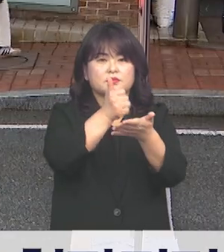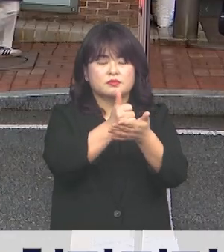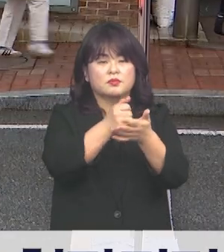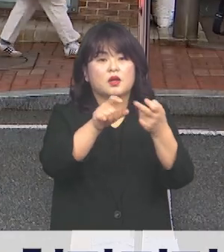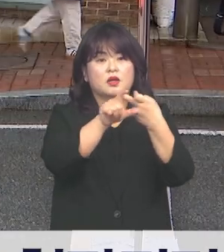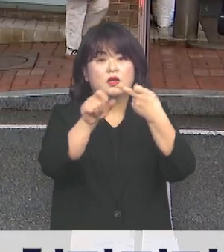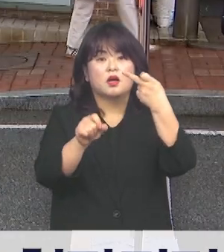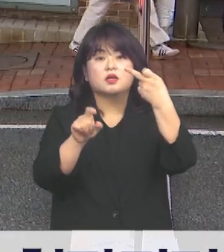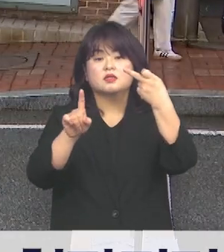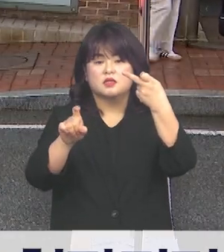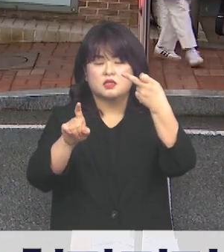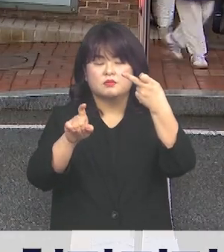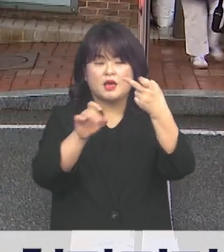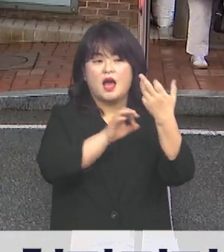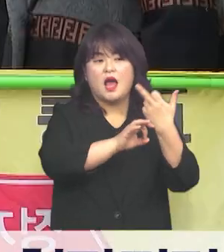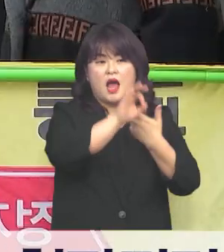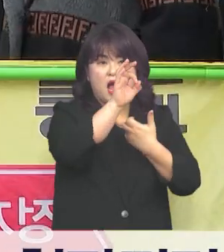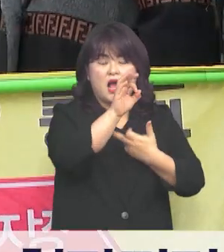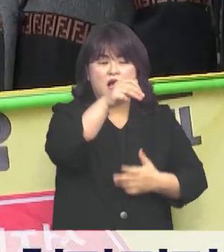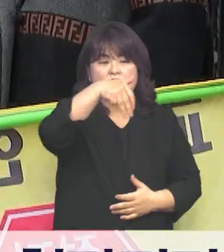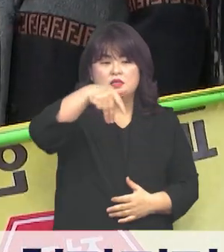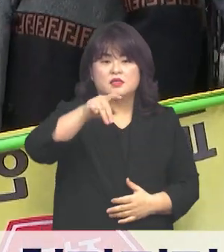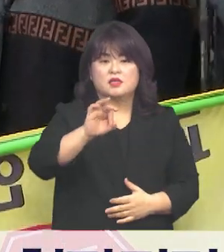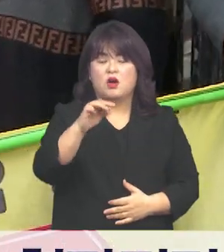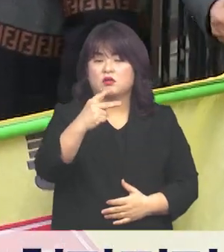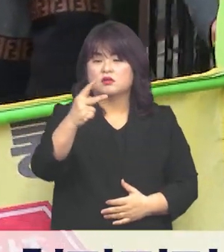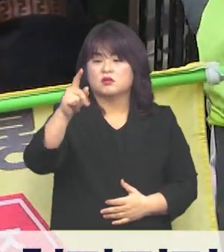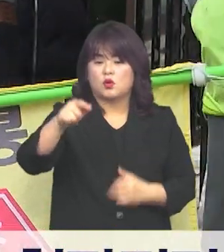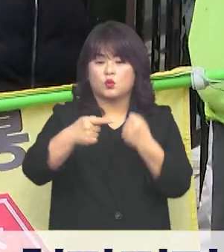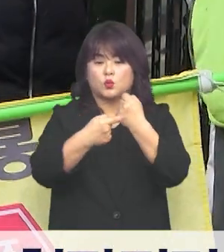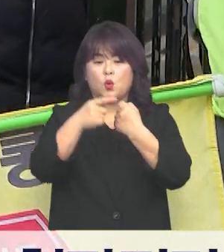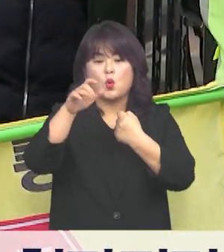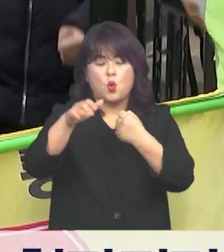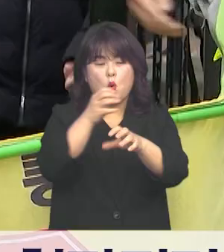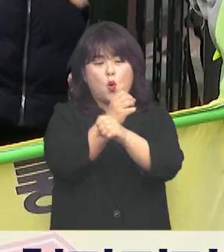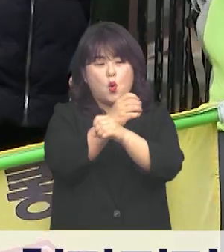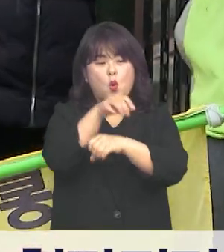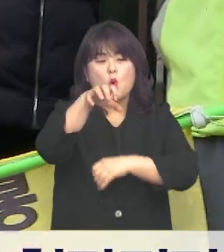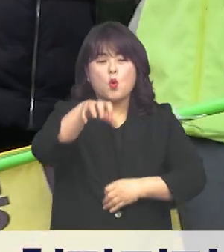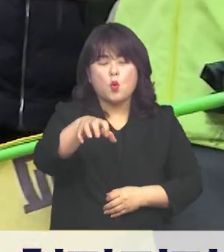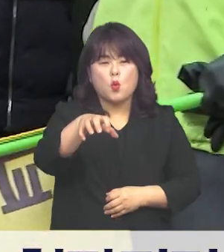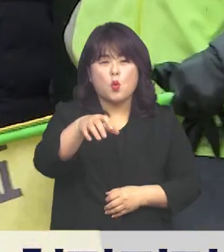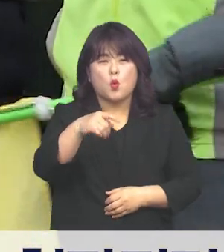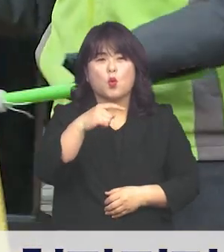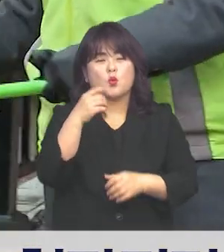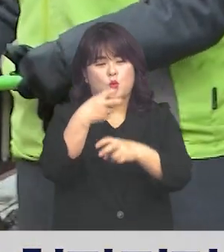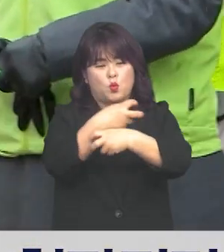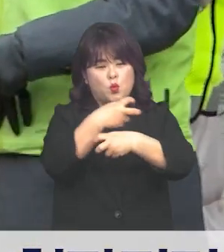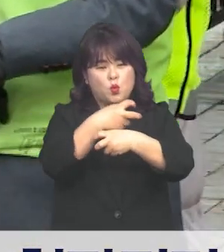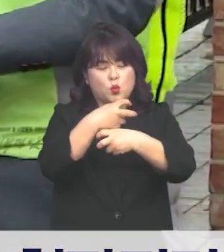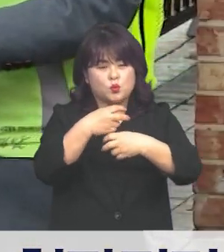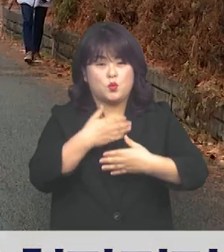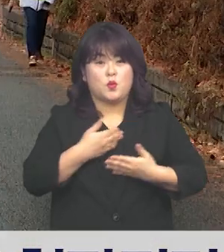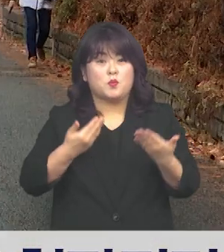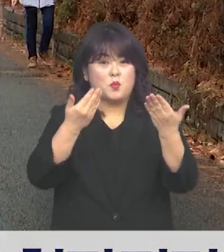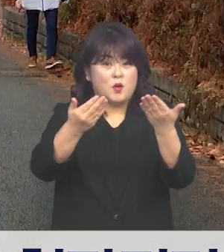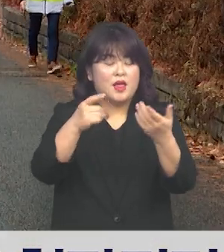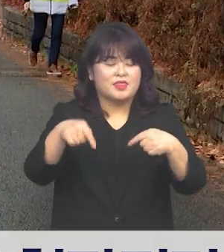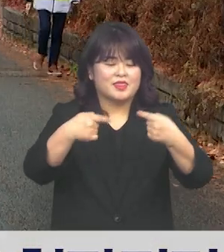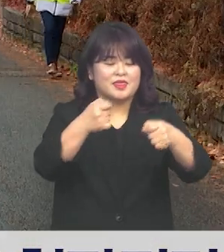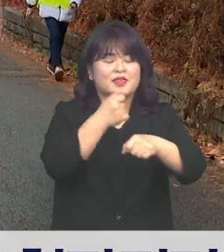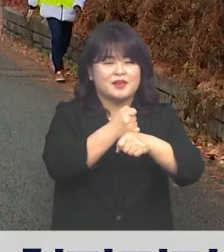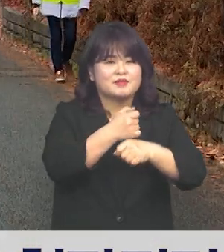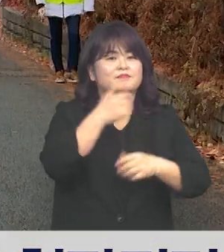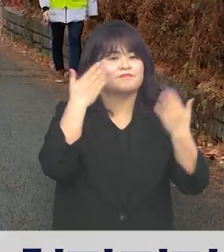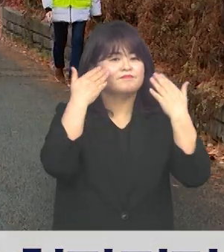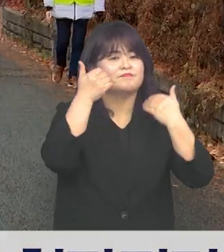이상일 용인특례시장이 11일 아침 기흥구 청덕초등학교 정문 앞 횡단보도에서 교통지도 봉사활동을 하고 학교장과